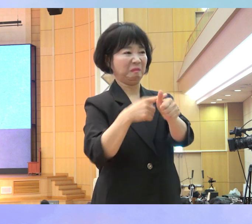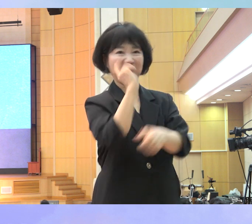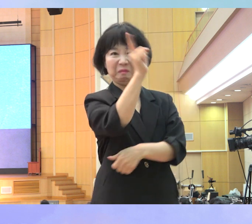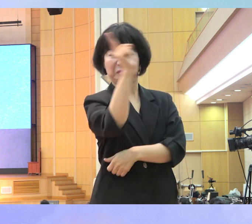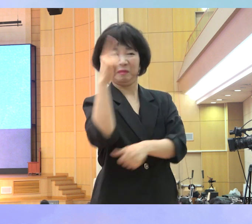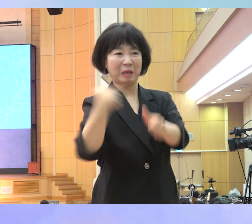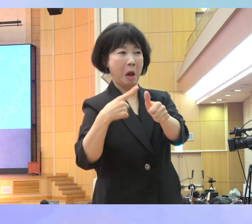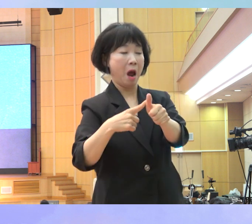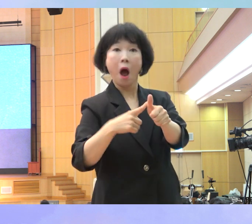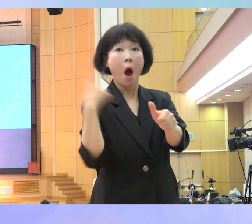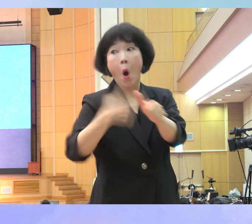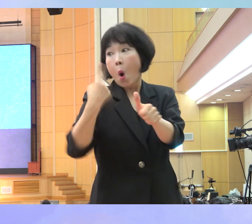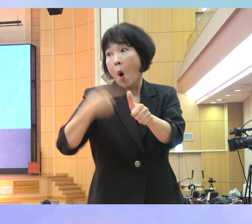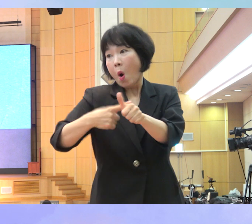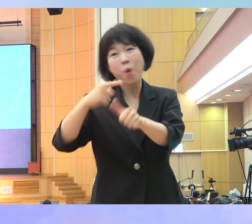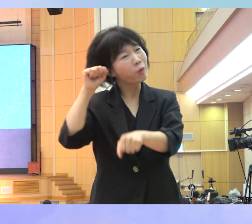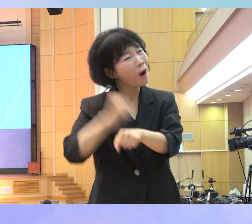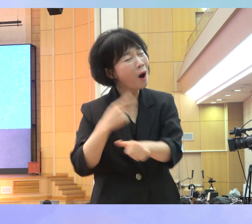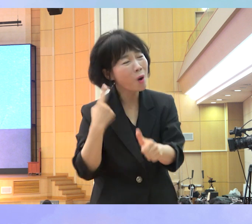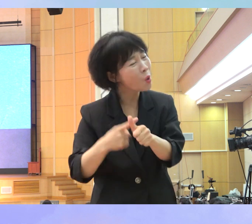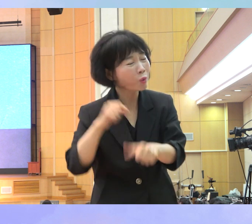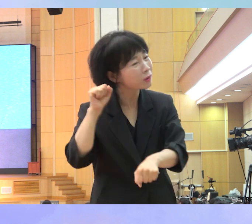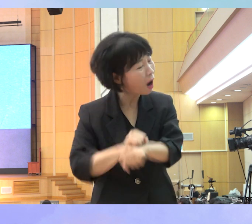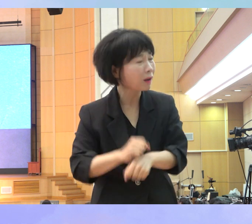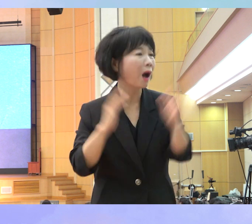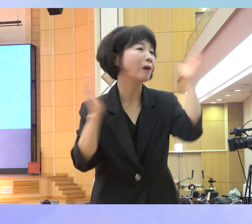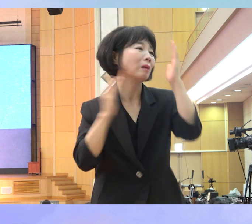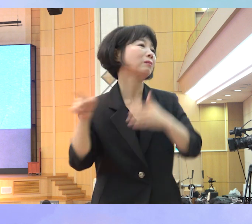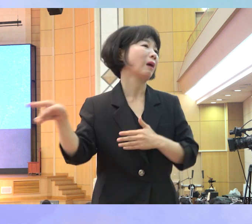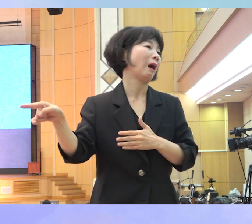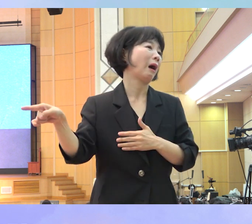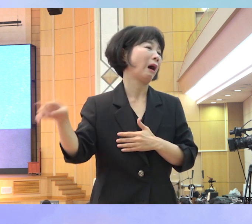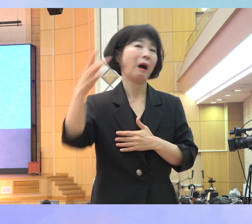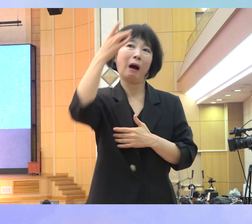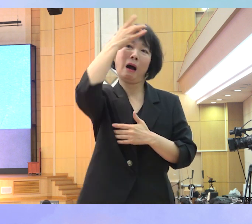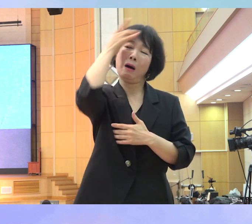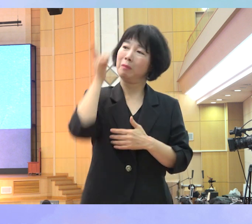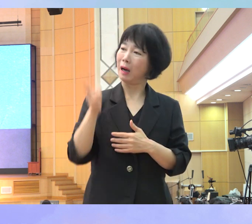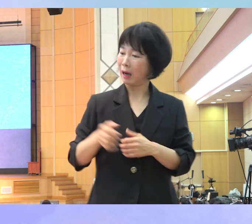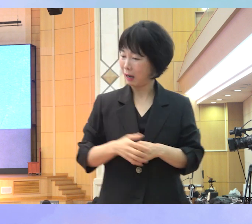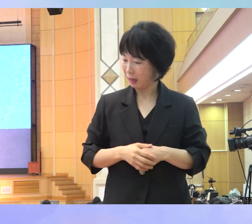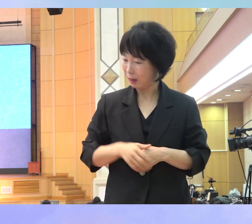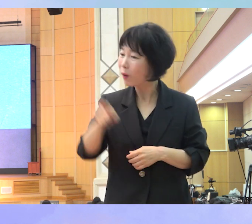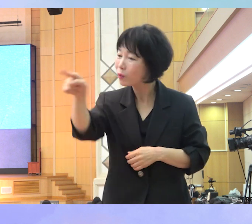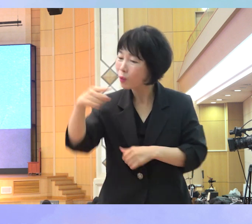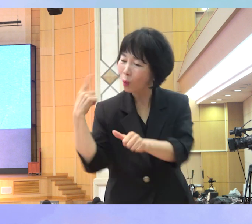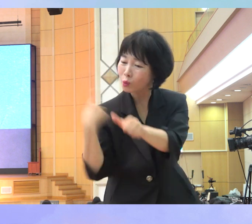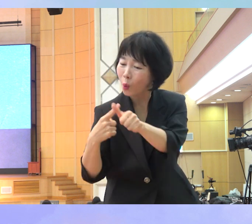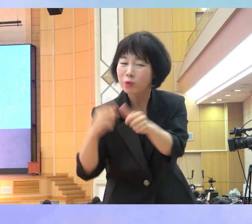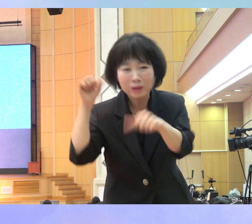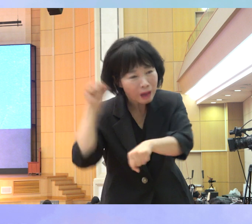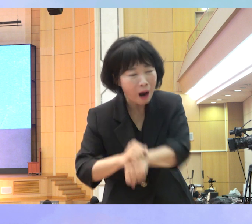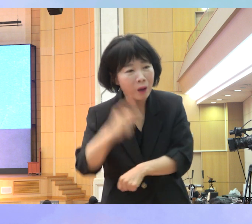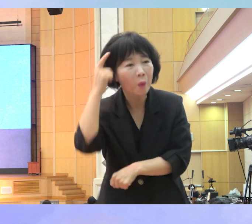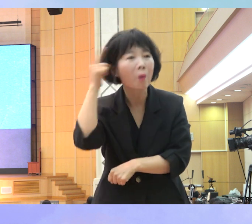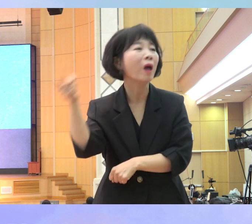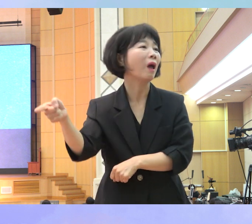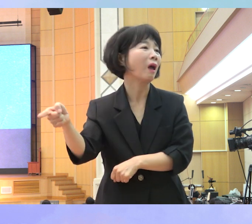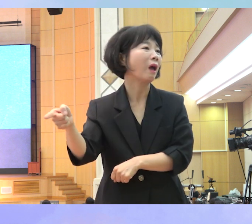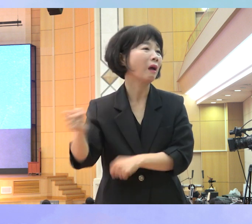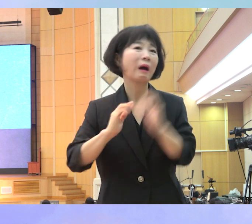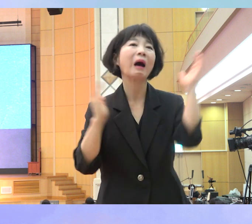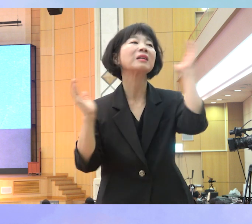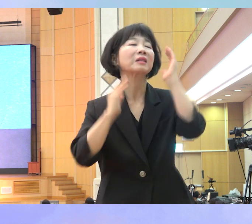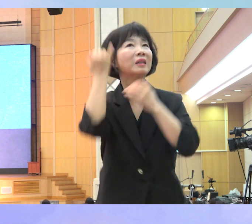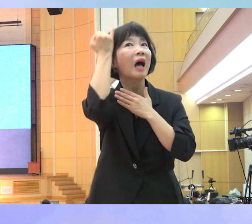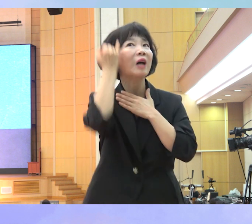그러니까 나이 들어서 그런 말을 쓰면 참 없어 보이거든요. 그런데 그 아이들은